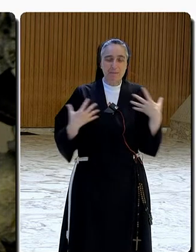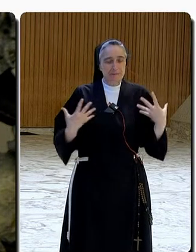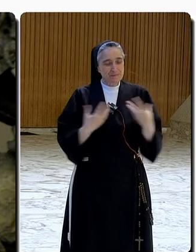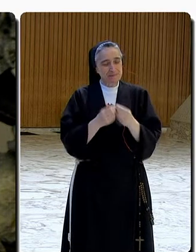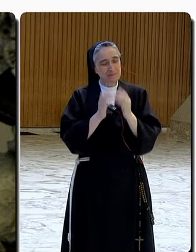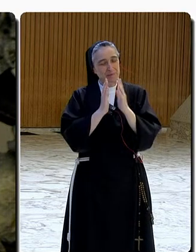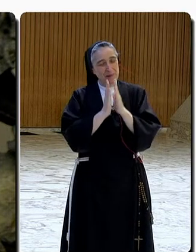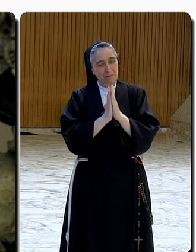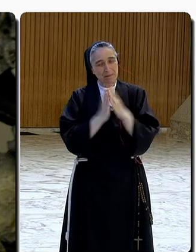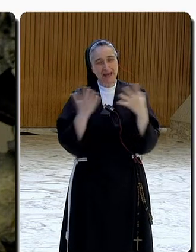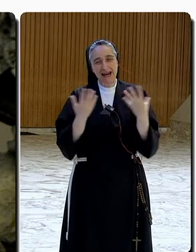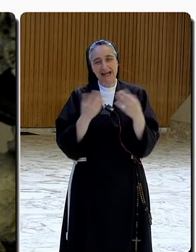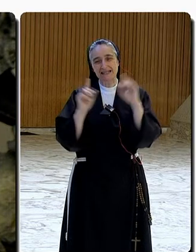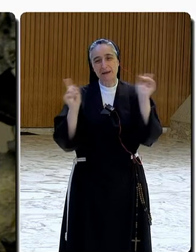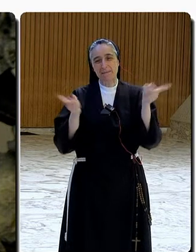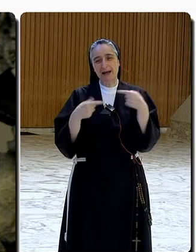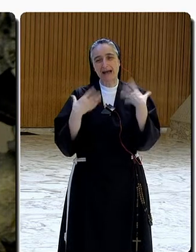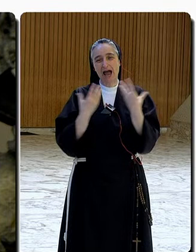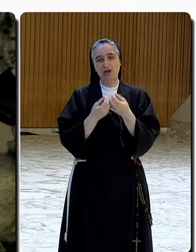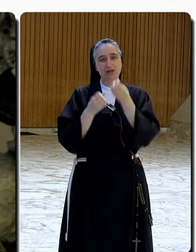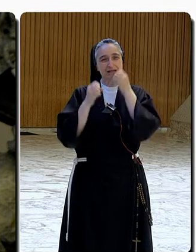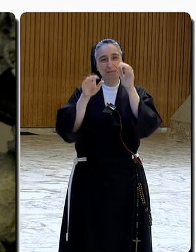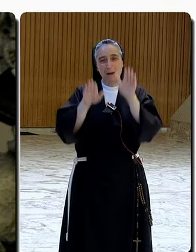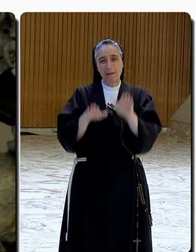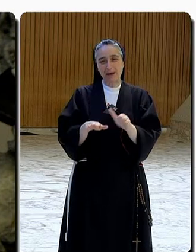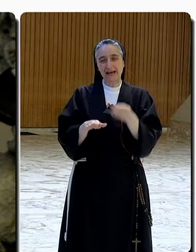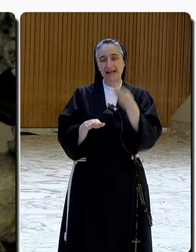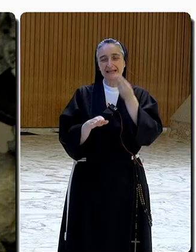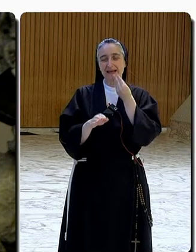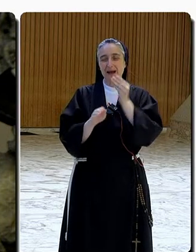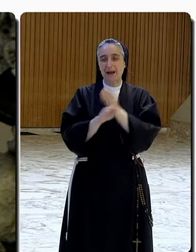preghiera o il canto di benedizione del pasto.